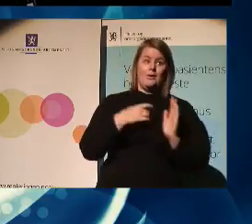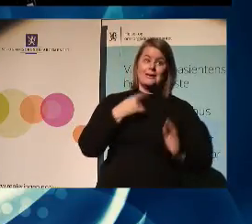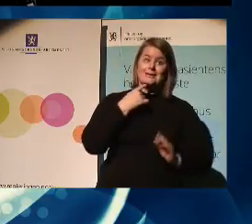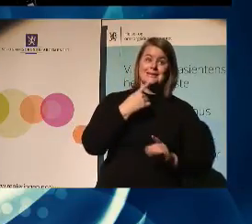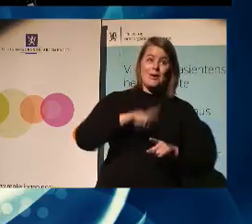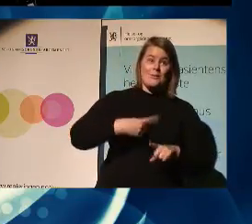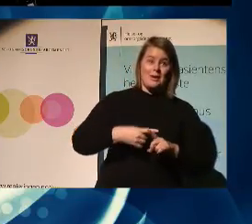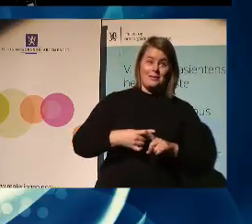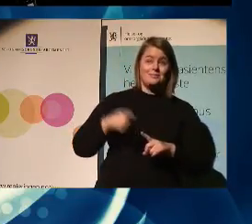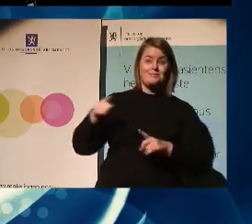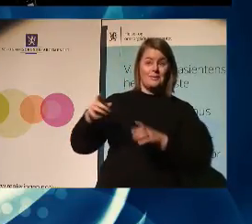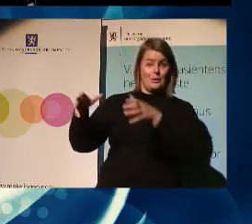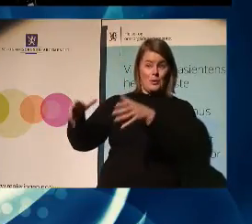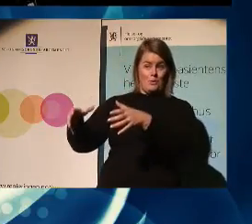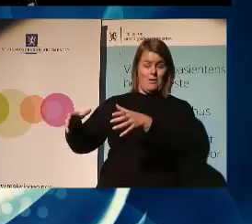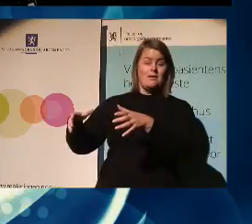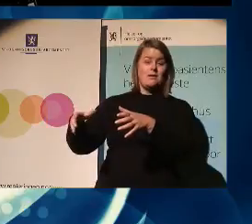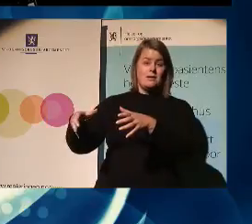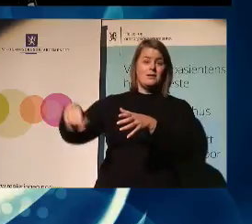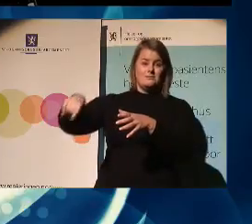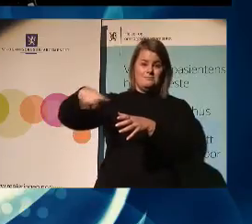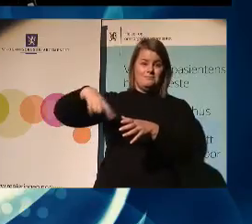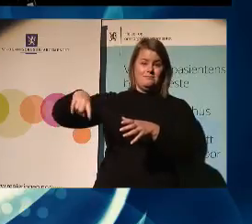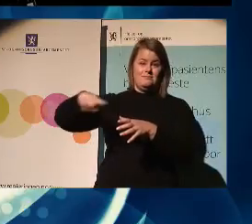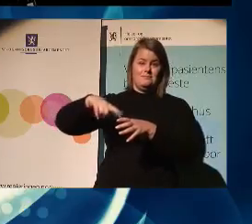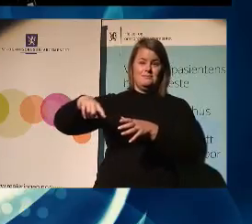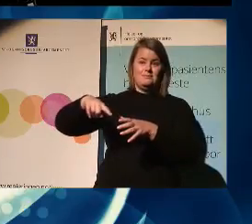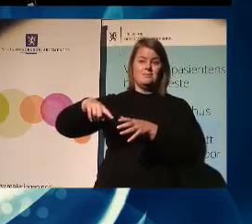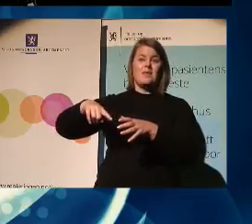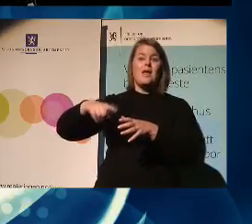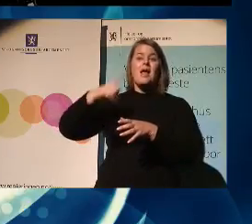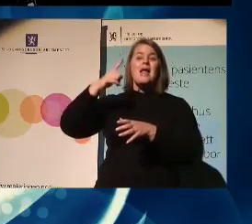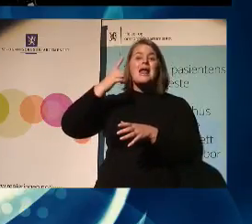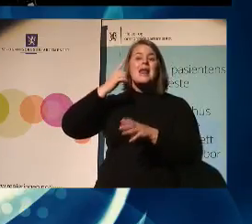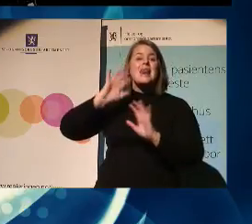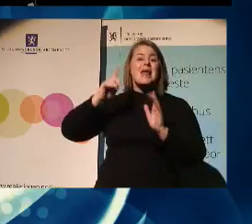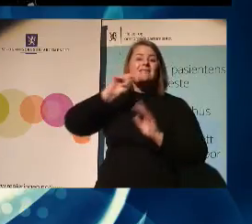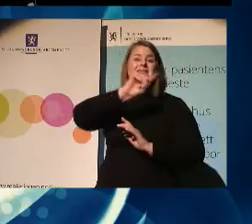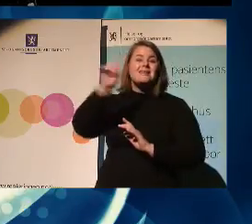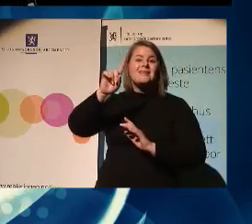Denne gruppa lever 20 år kortere enn befolkningen for øvrig.